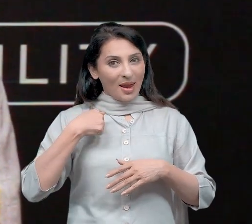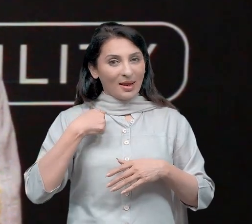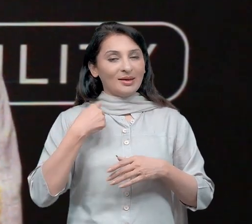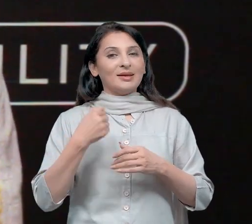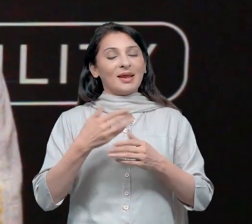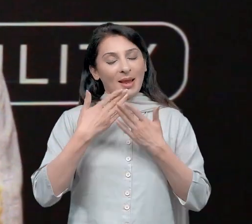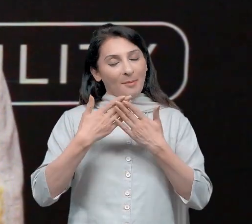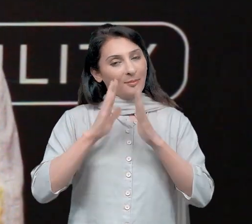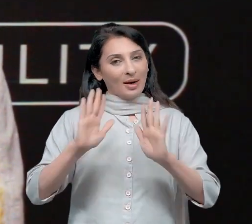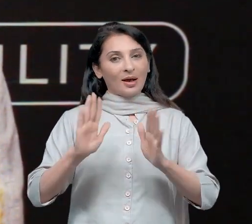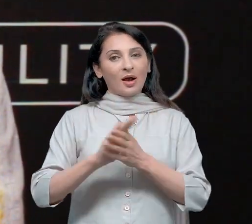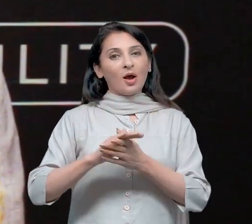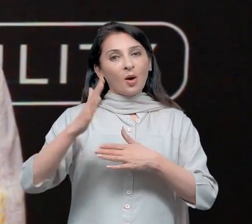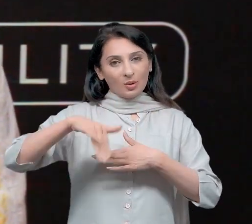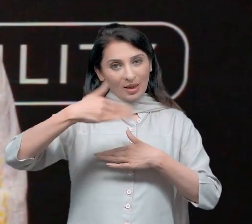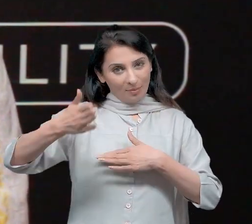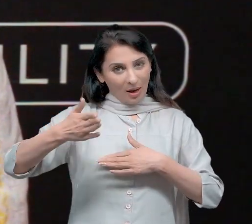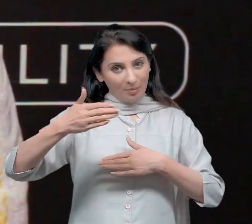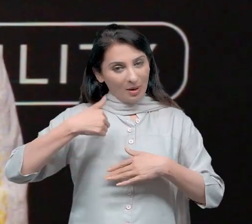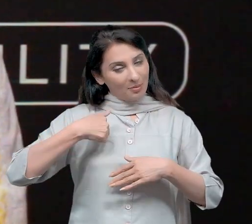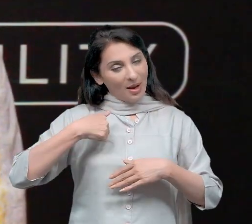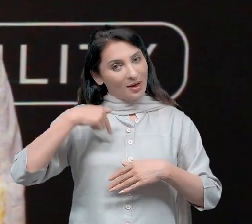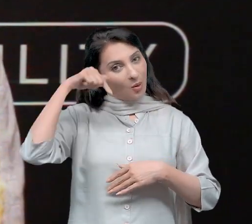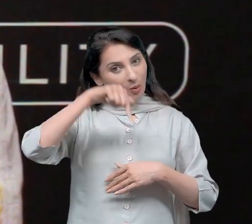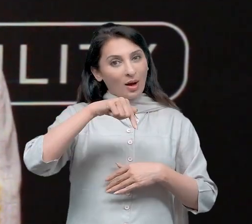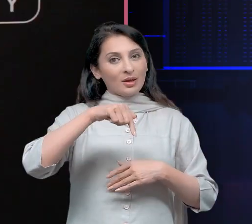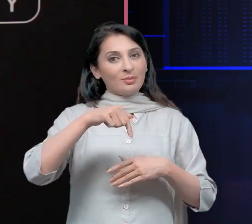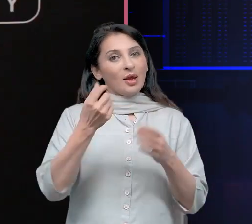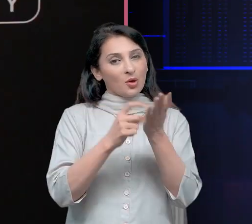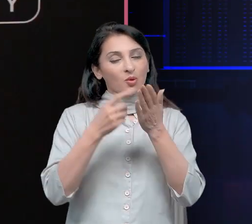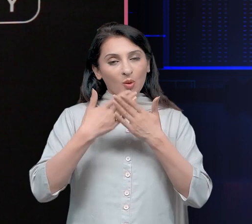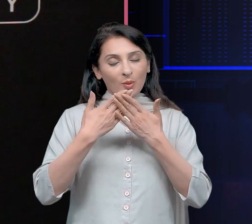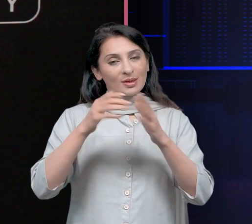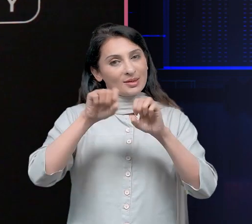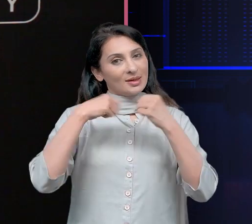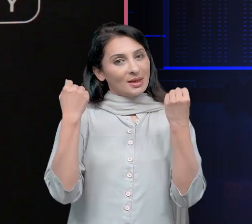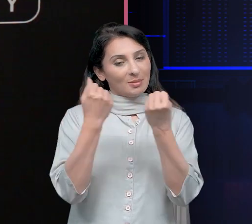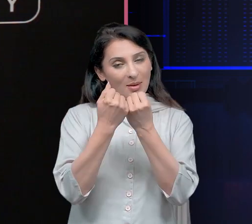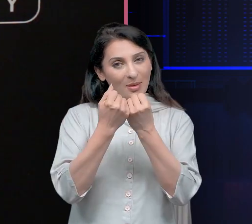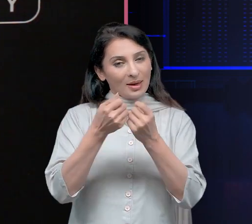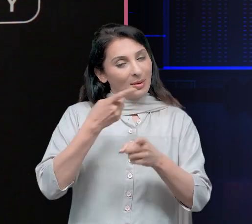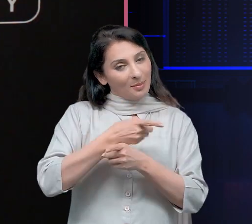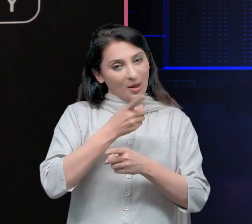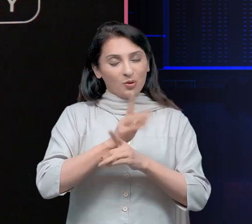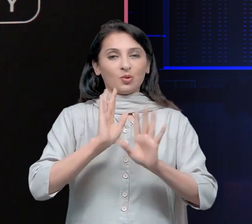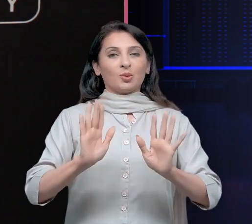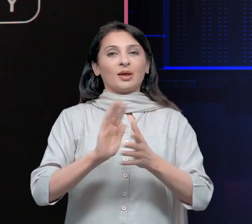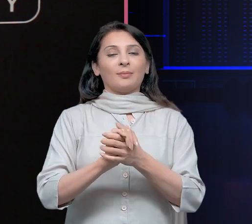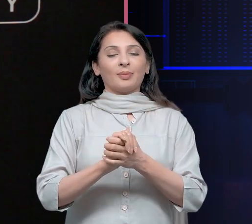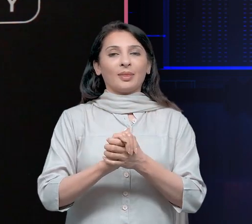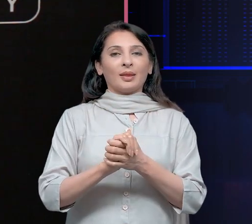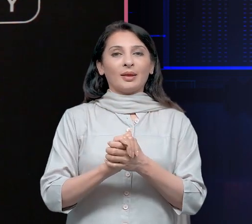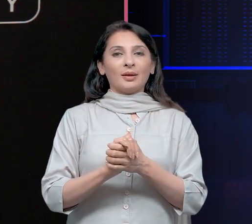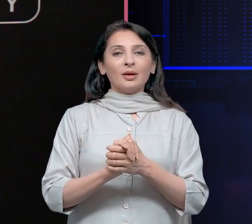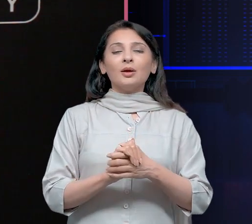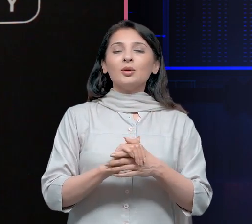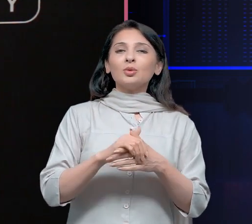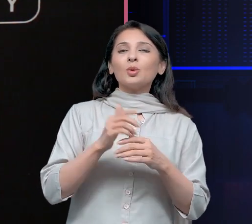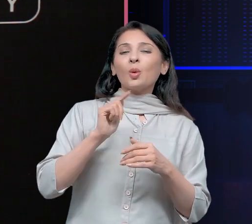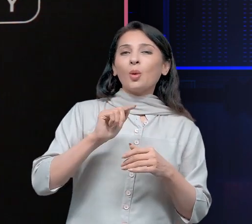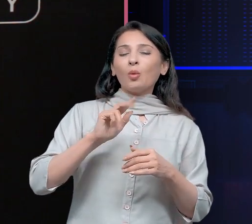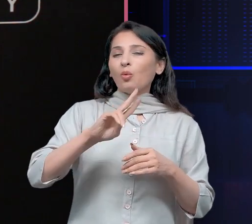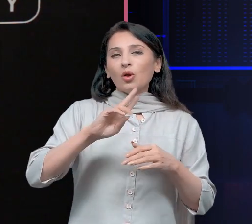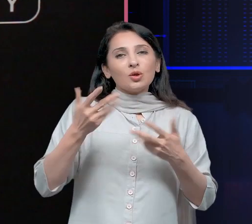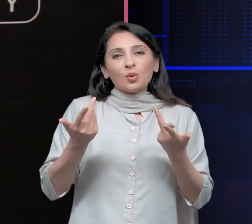में। अल्हम्दुलिल्लाह फिर मैं वहीं फिर पढ़ाती भी थी। तो बोलने का मतलब ये है कि अगर इंसान